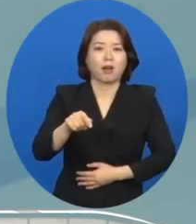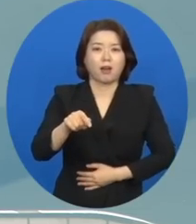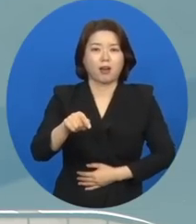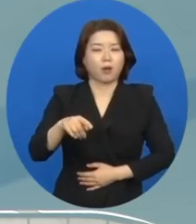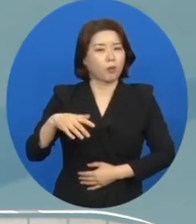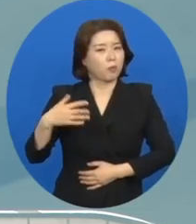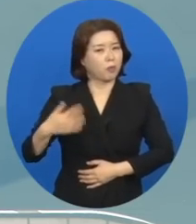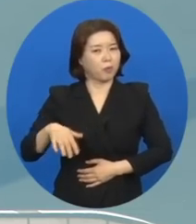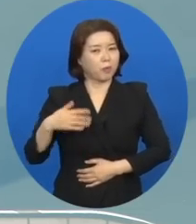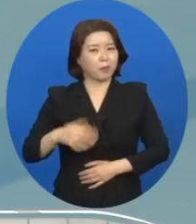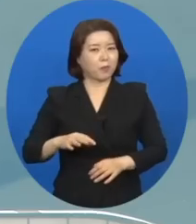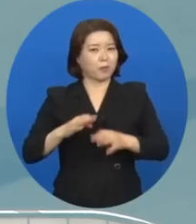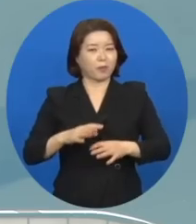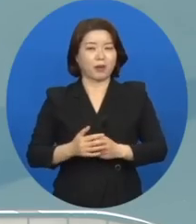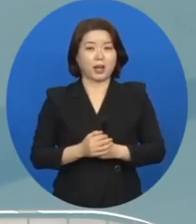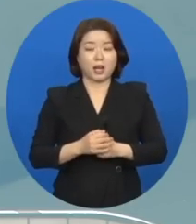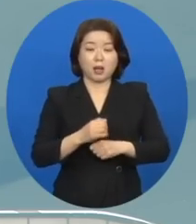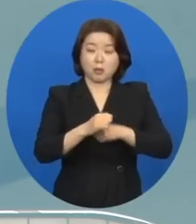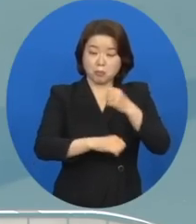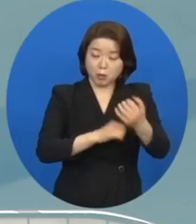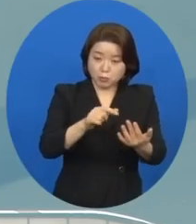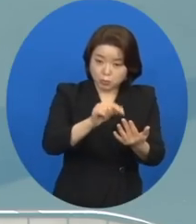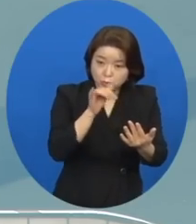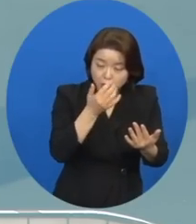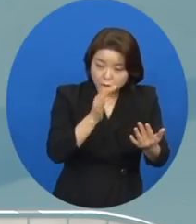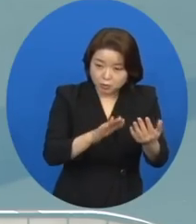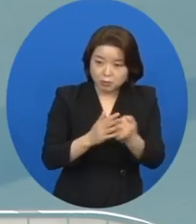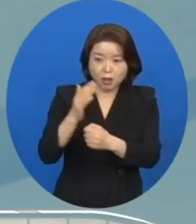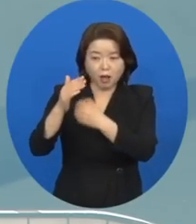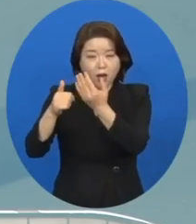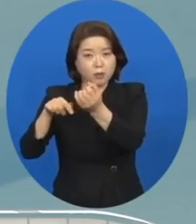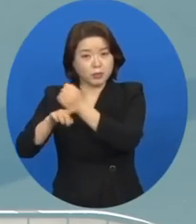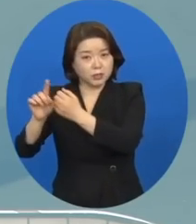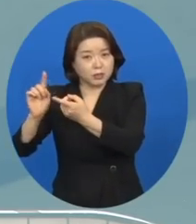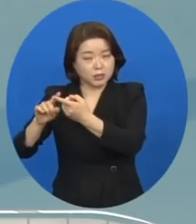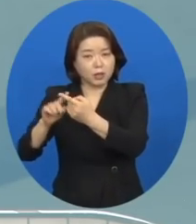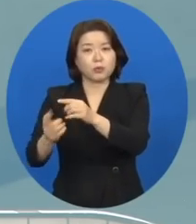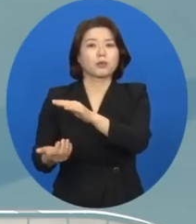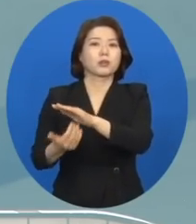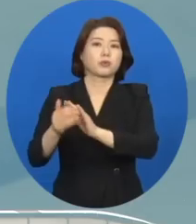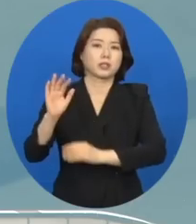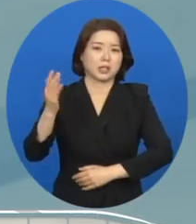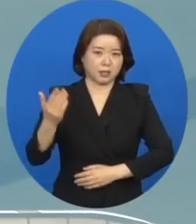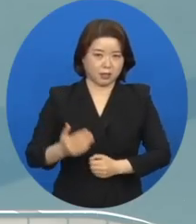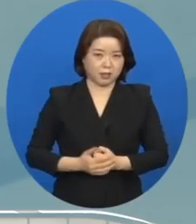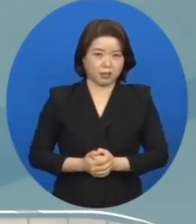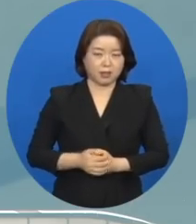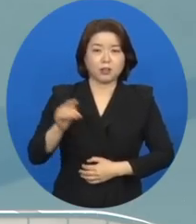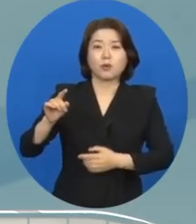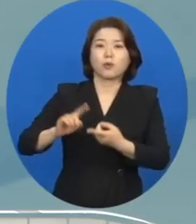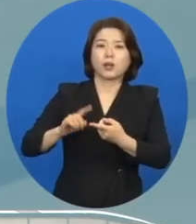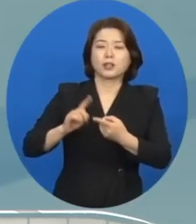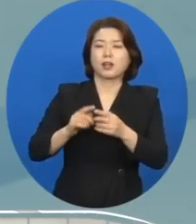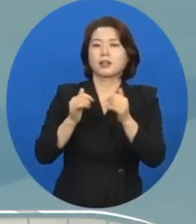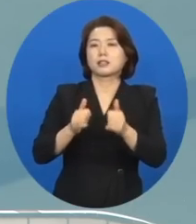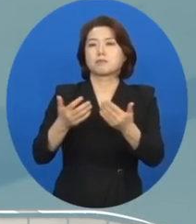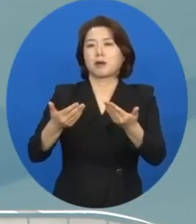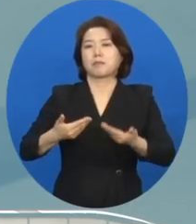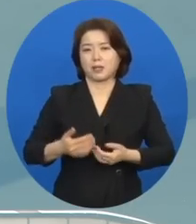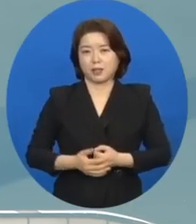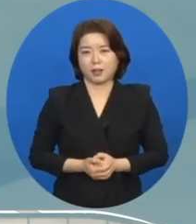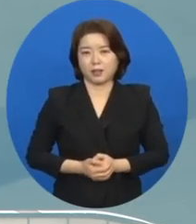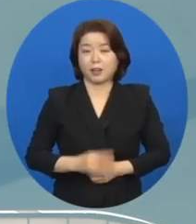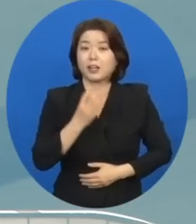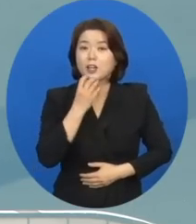놀랍죠? 자유롭게 선택한 것인데 하나님의 뜻대로 이루어져요. 그리고 거기에 대한 심판을 받습니다.